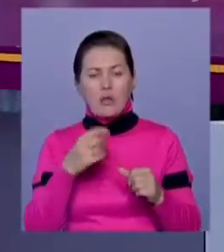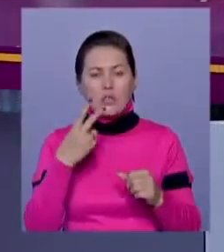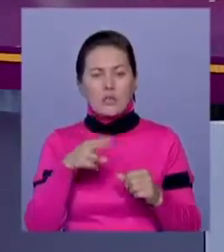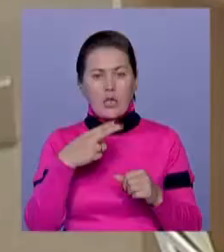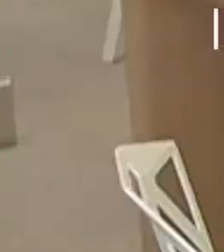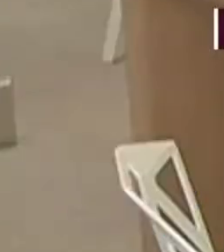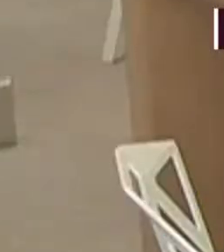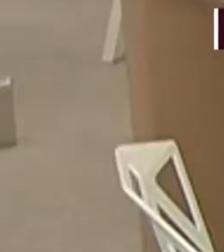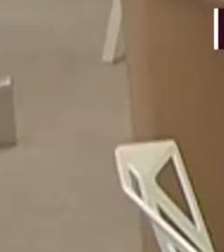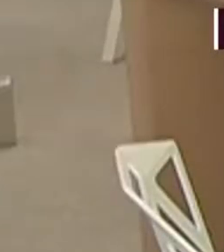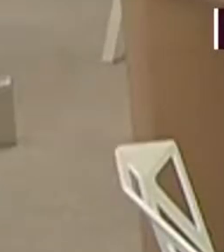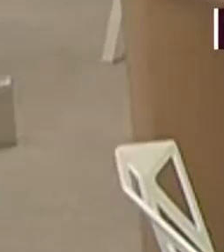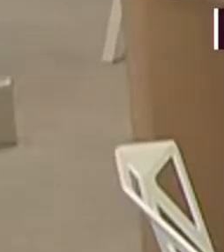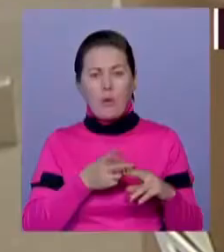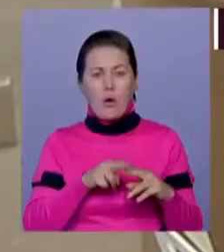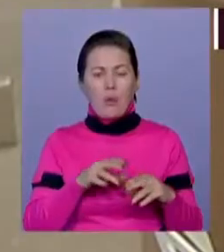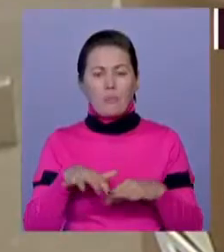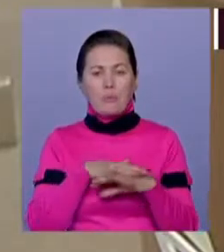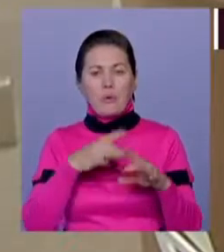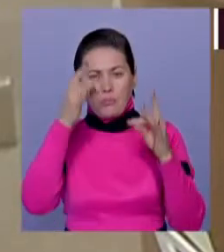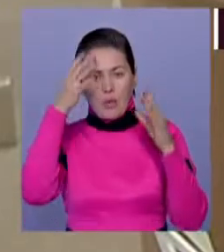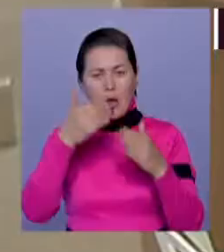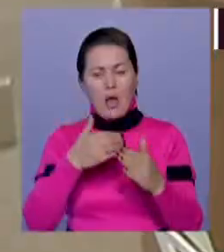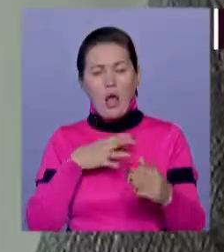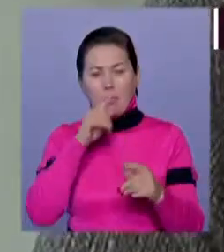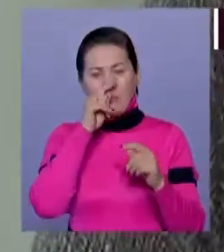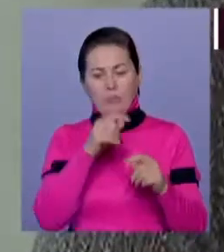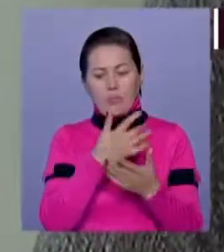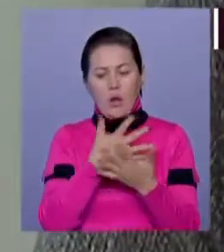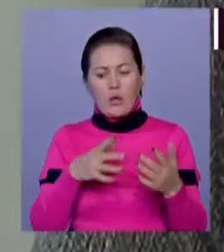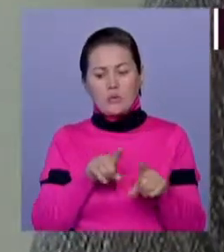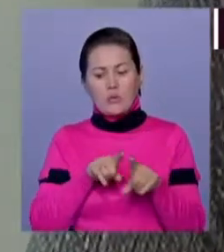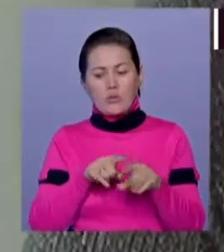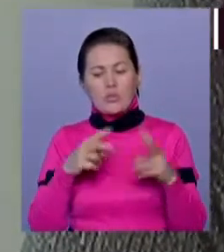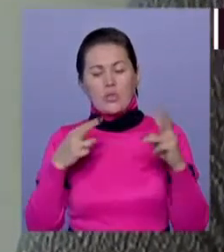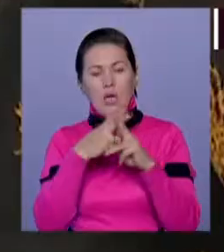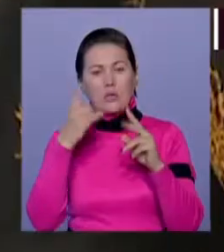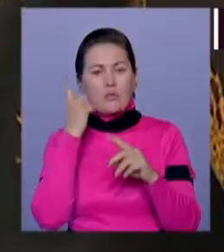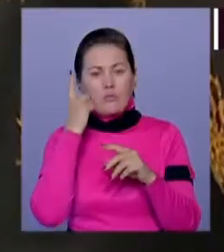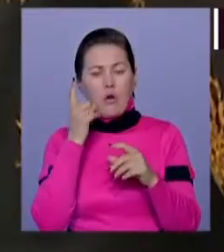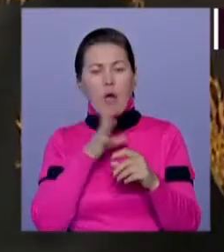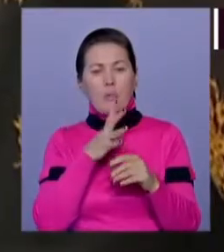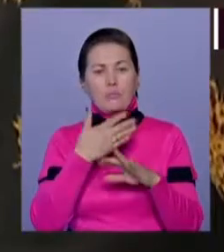90 айында күрт көбейе түседі екен. Халық мереке алдында сыйлық үшін түрлі тұрмыстық техника мен телефондарды несиеге рәсімдейтін